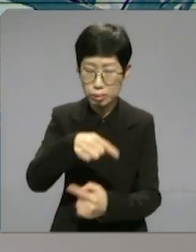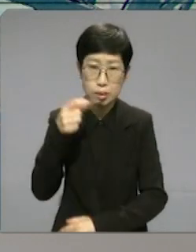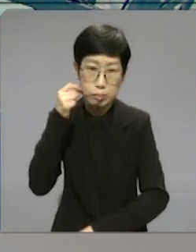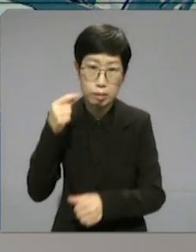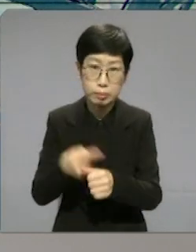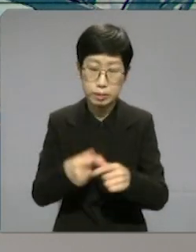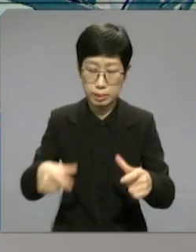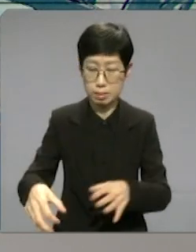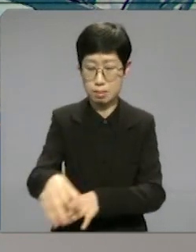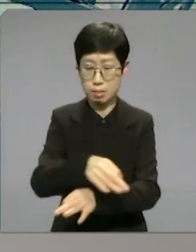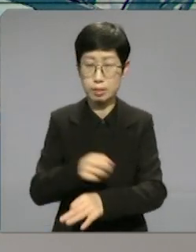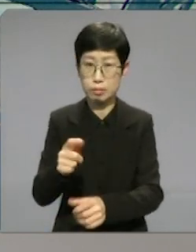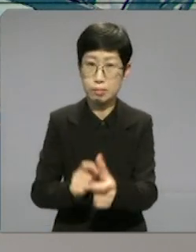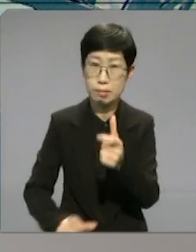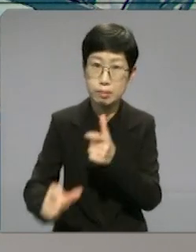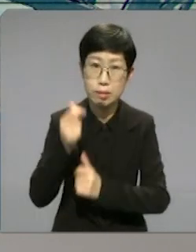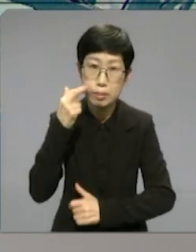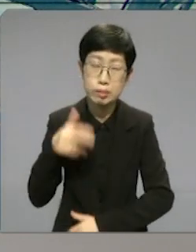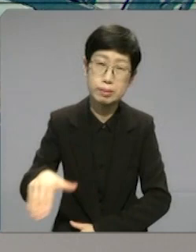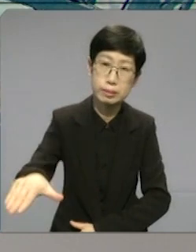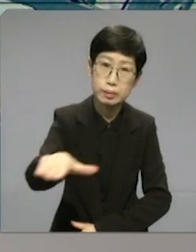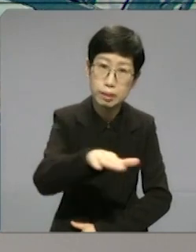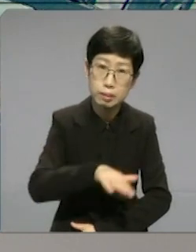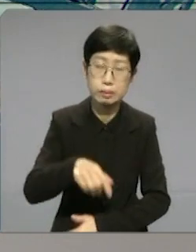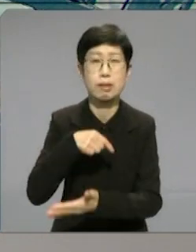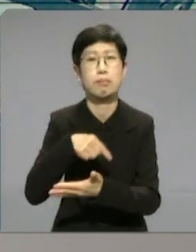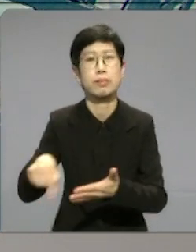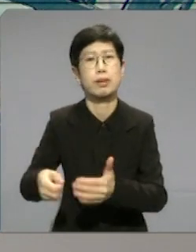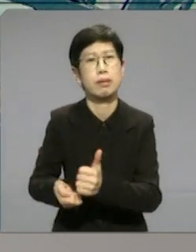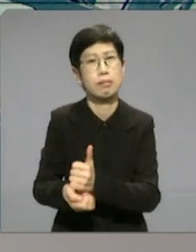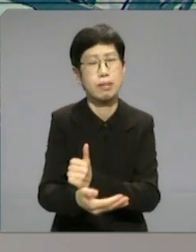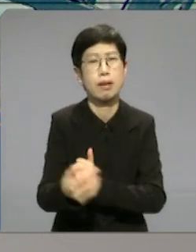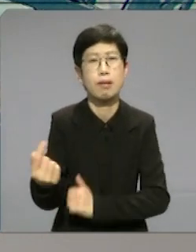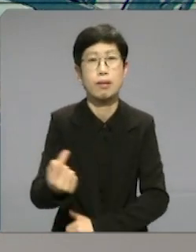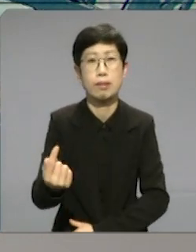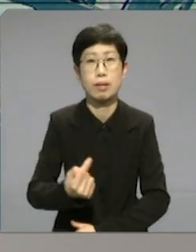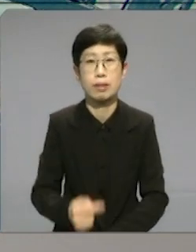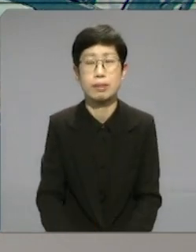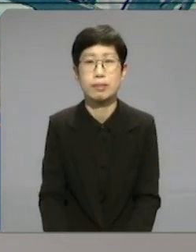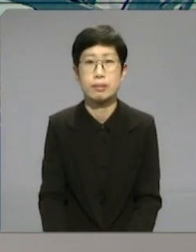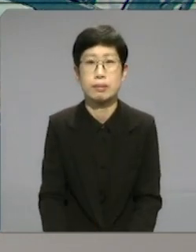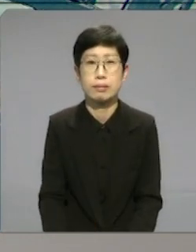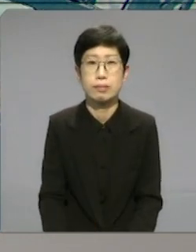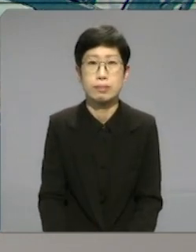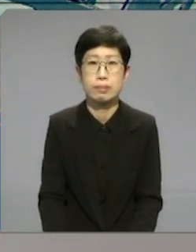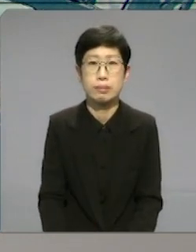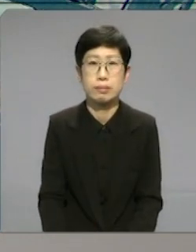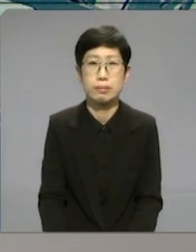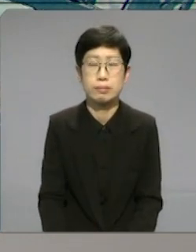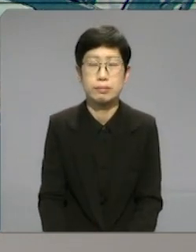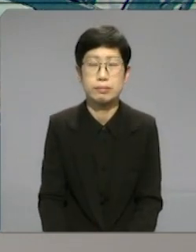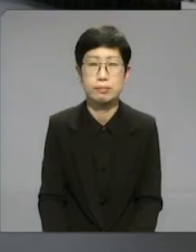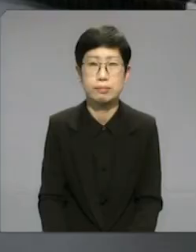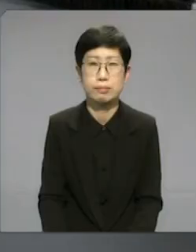미국 경제 전체에도 적절한 영향을 미칠 것으로 보입니다 윤서영 월드 리포터입니다